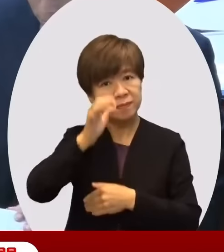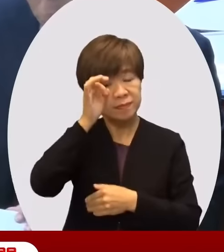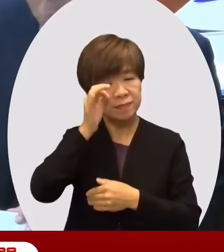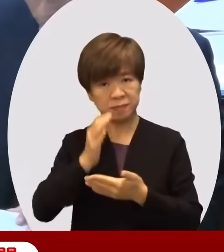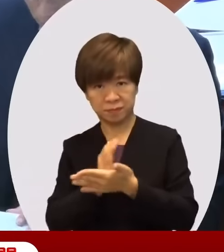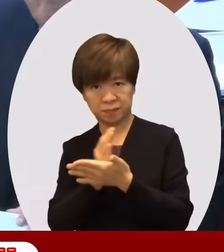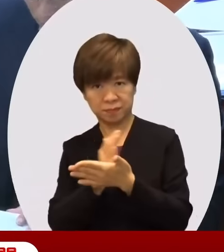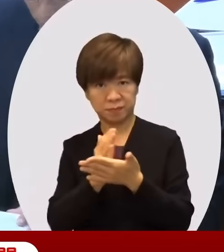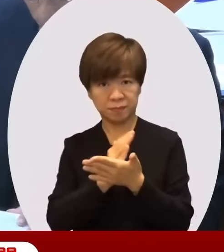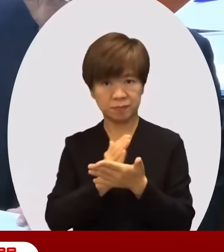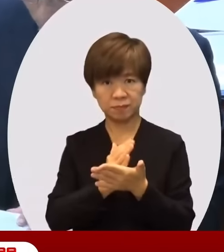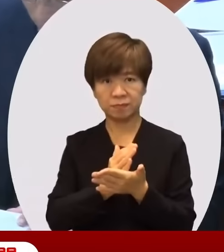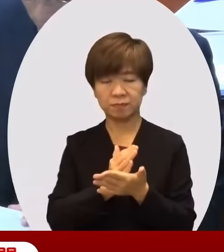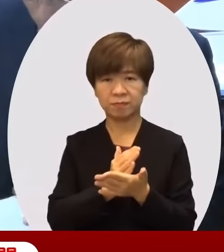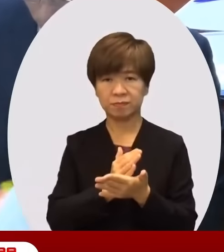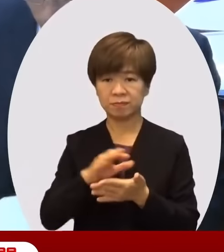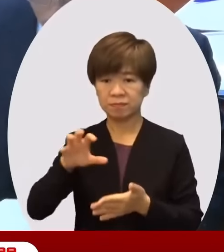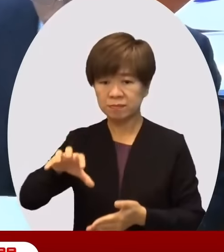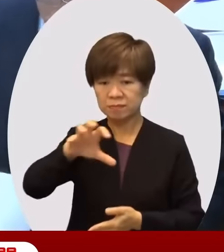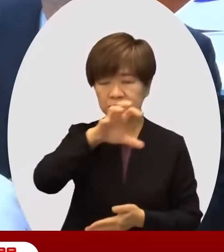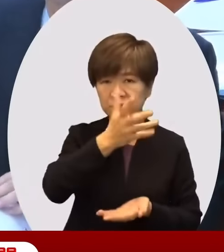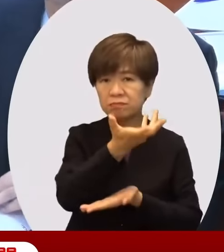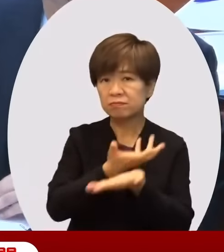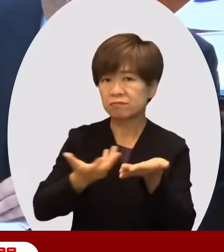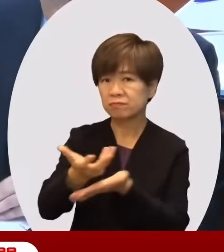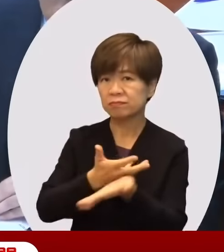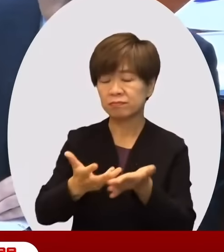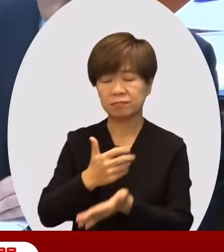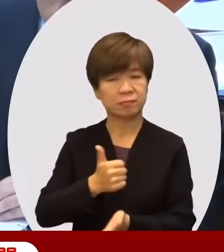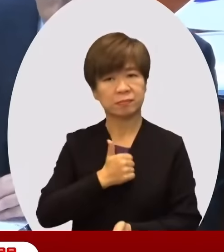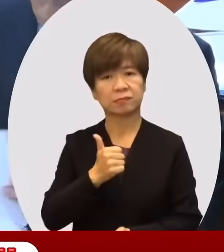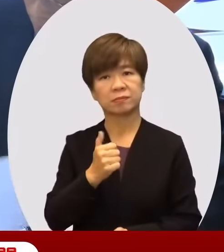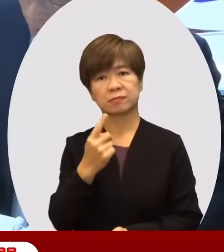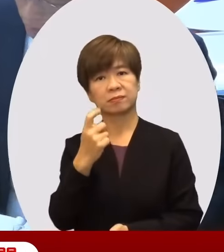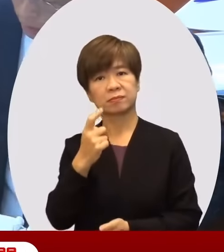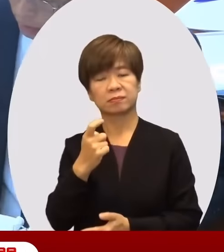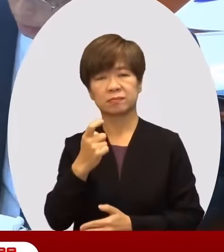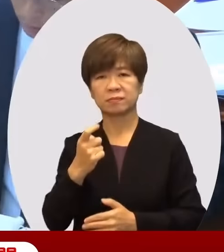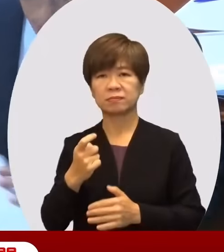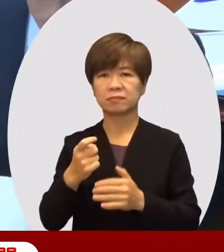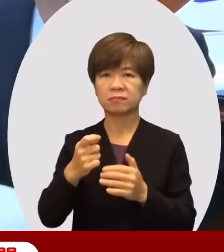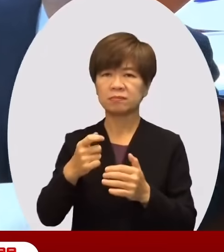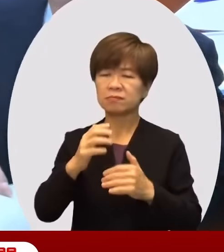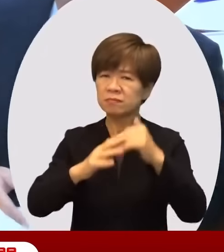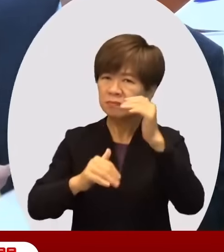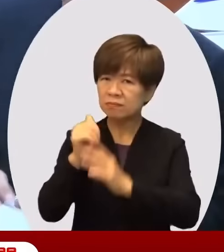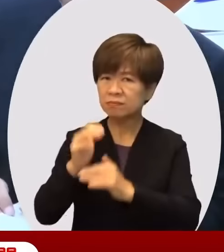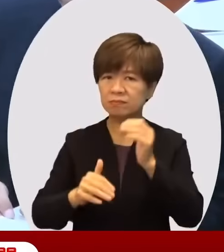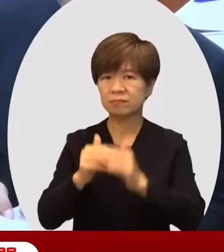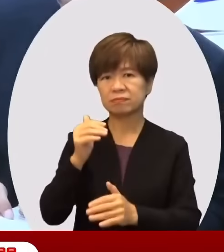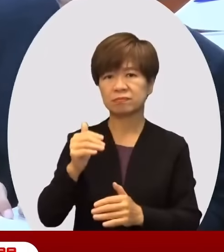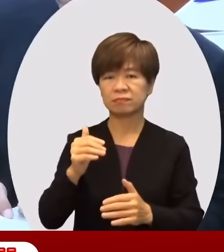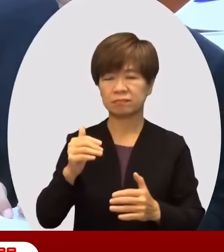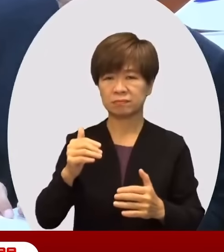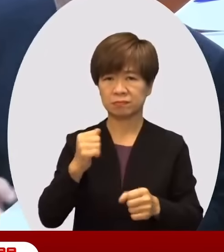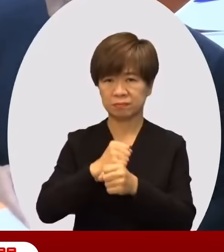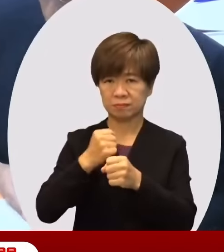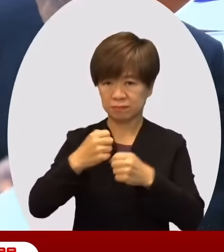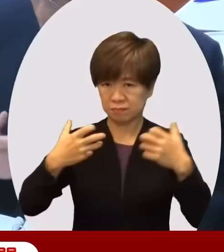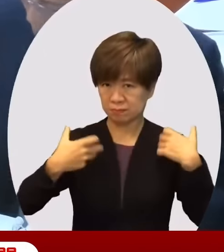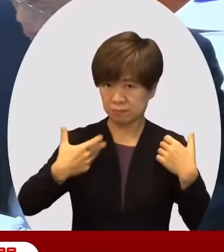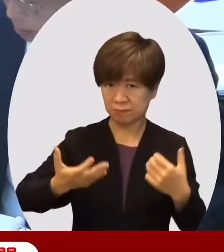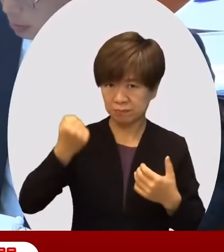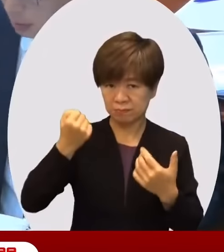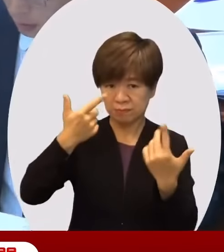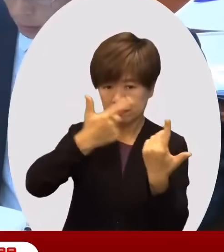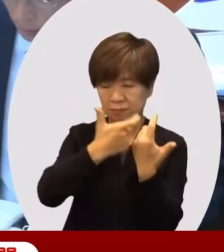真的大家彼此的宪政机关没有办法在互相的这个在权限方面能够互相的这